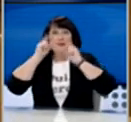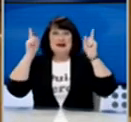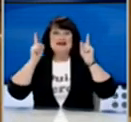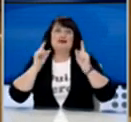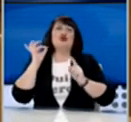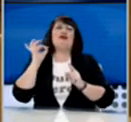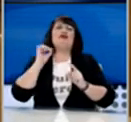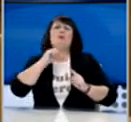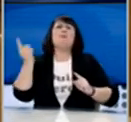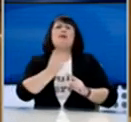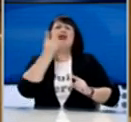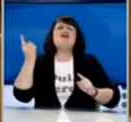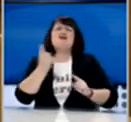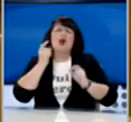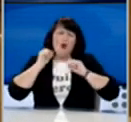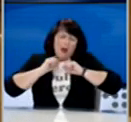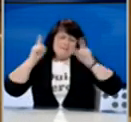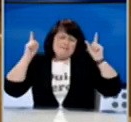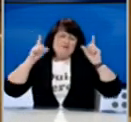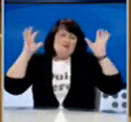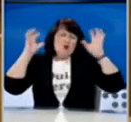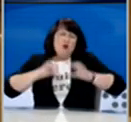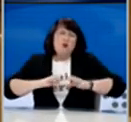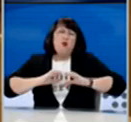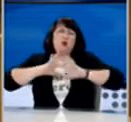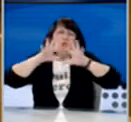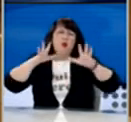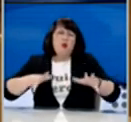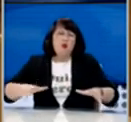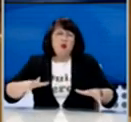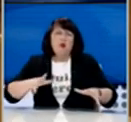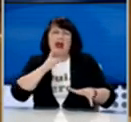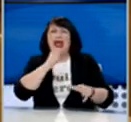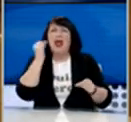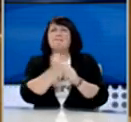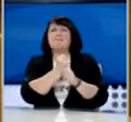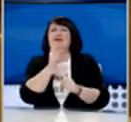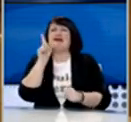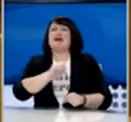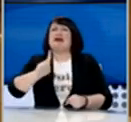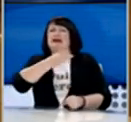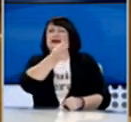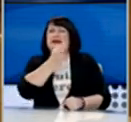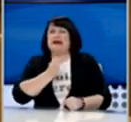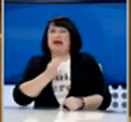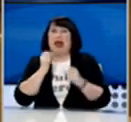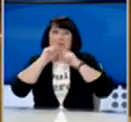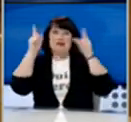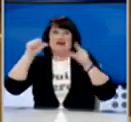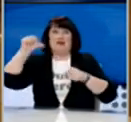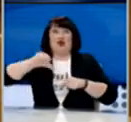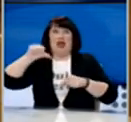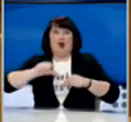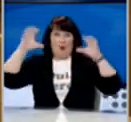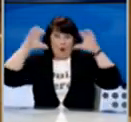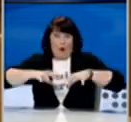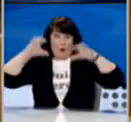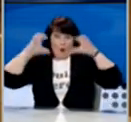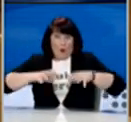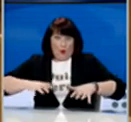φύσης αυτή τη βολική φράση που χρησιμοποιεί πονηρά ο κύριος μητσοτάκης αφού έπεσε ασύλληπτη ποσότητα νερού αφού